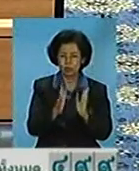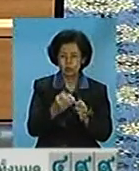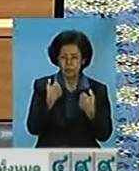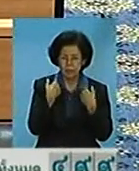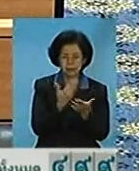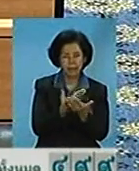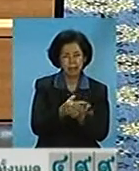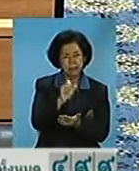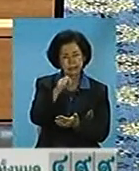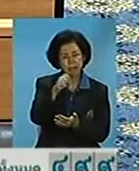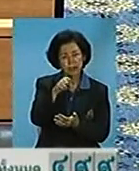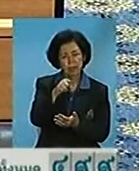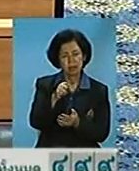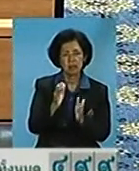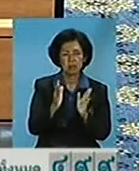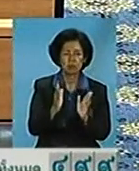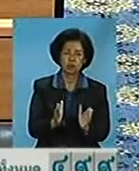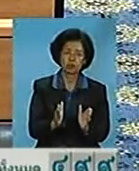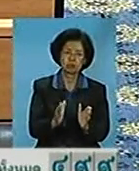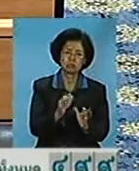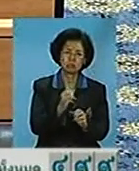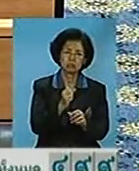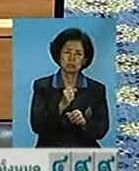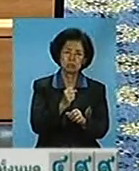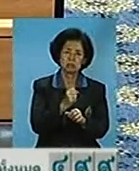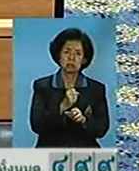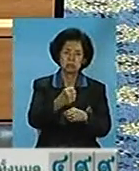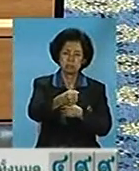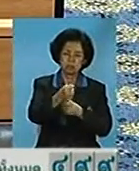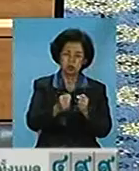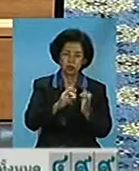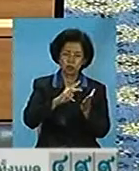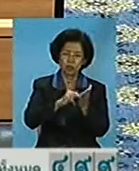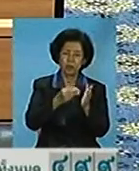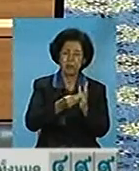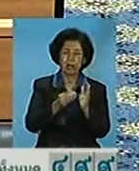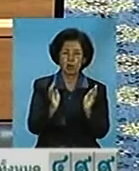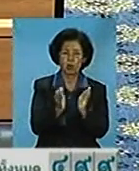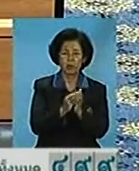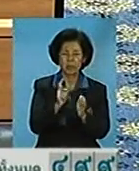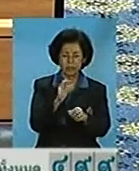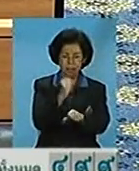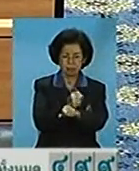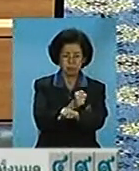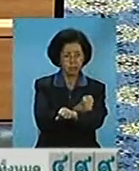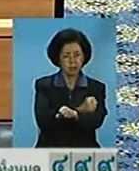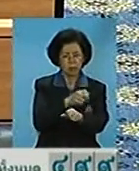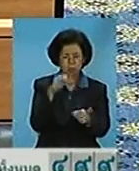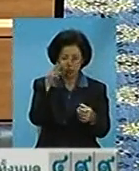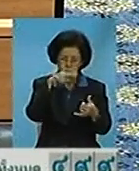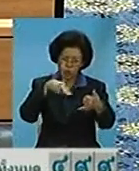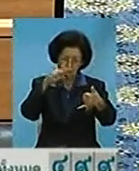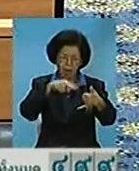ครับชาวสวนความหมายรวมก็คือแรงงานชาวสวนยางเนี่ยเราจะไม่ดูแลเขาเหรอห